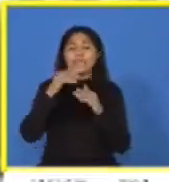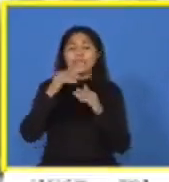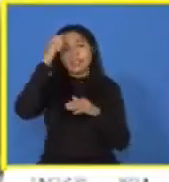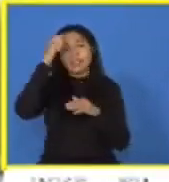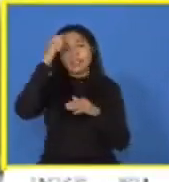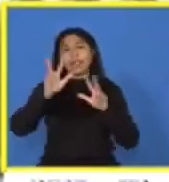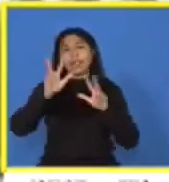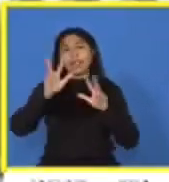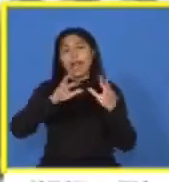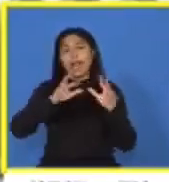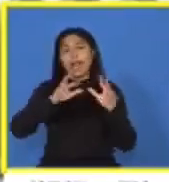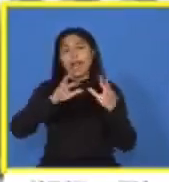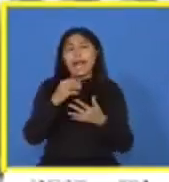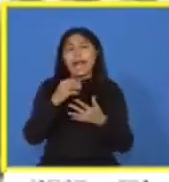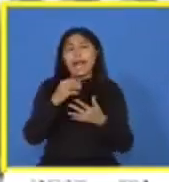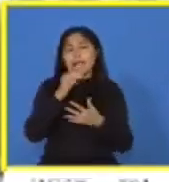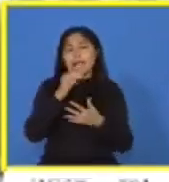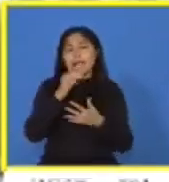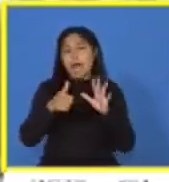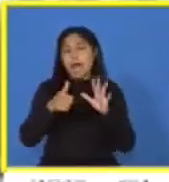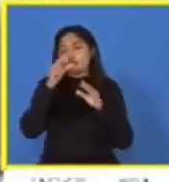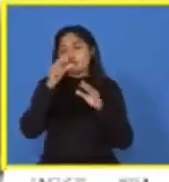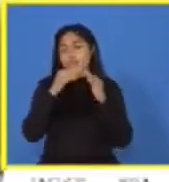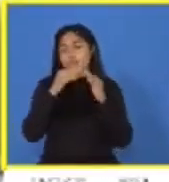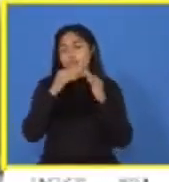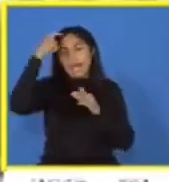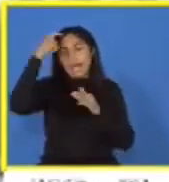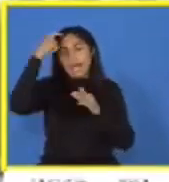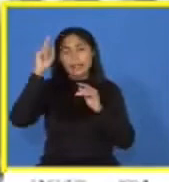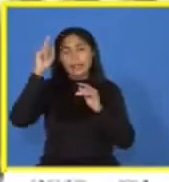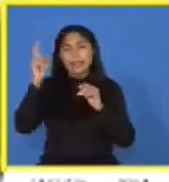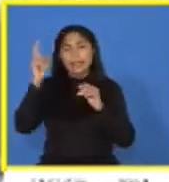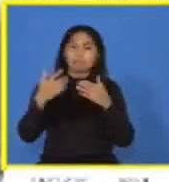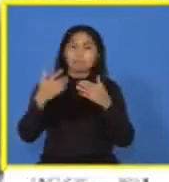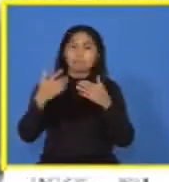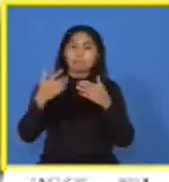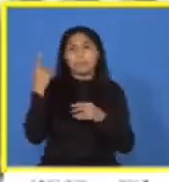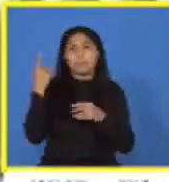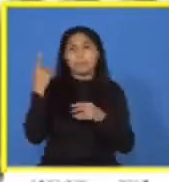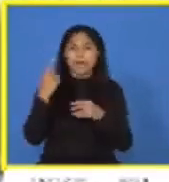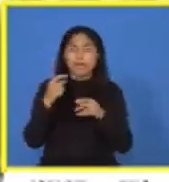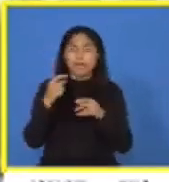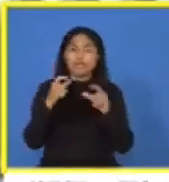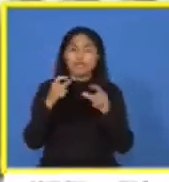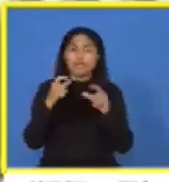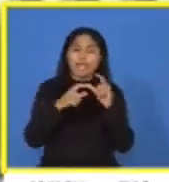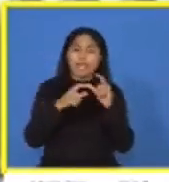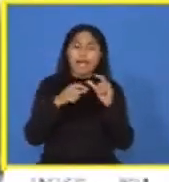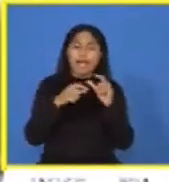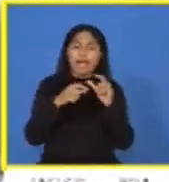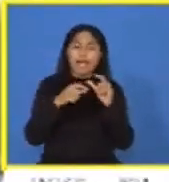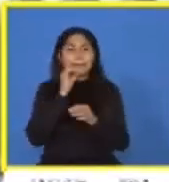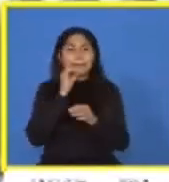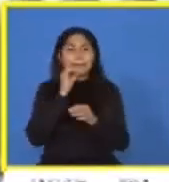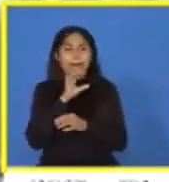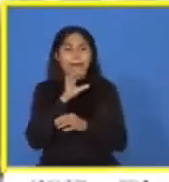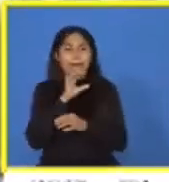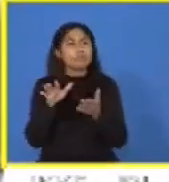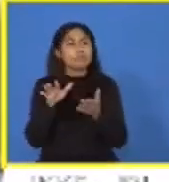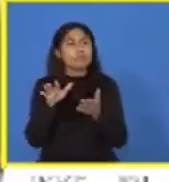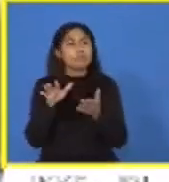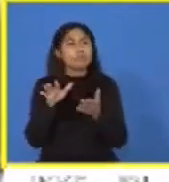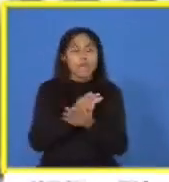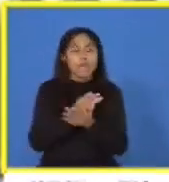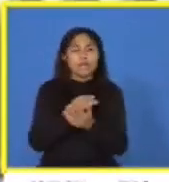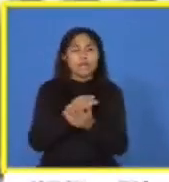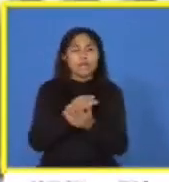NTT ada 56 rumah sakit, baik pemerintah maupun swasta. Jadi kami sampaikan berdasar keputusan Gubernur